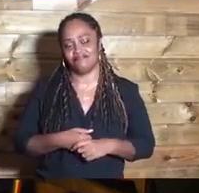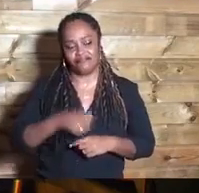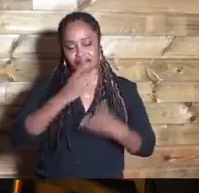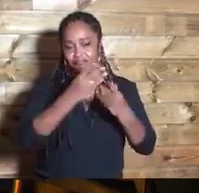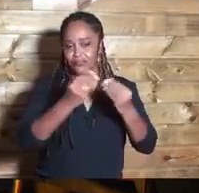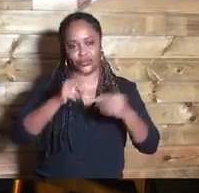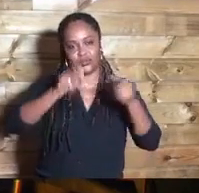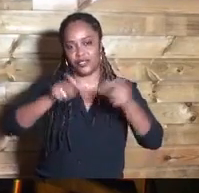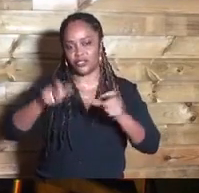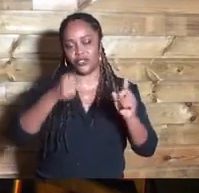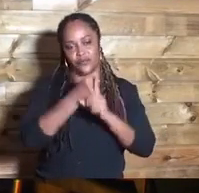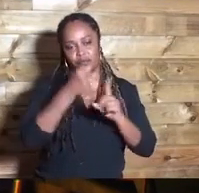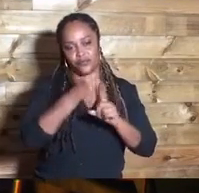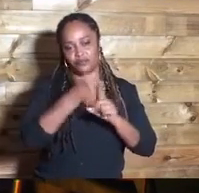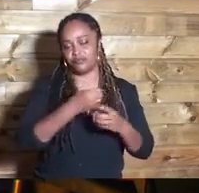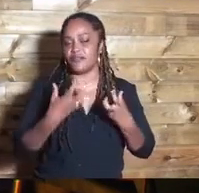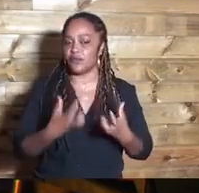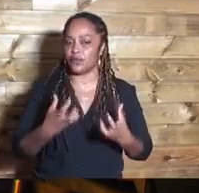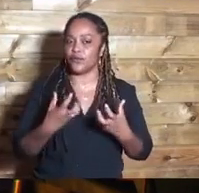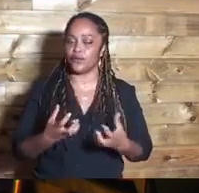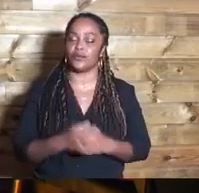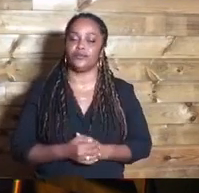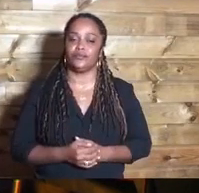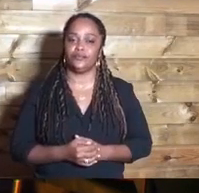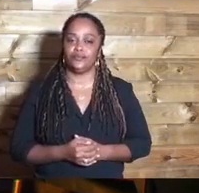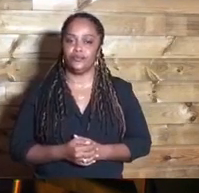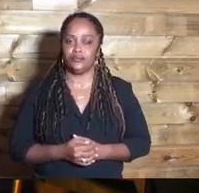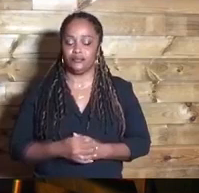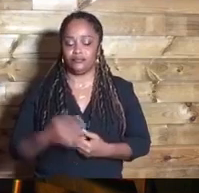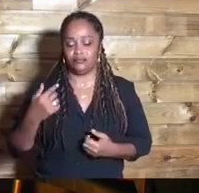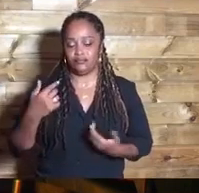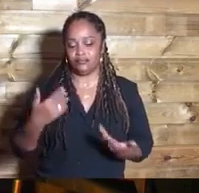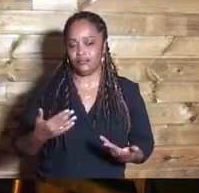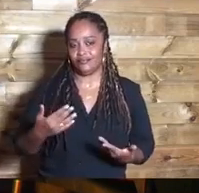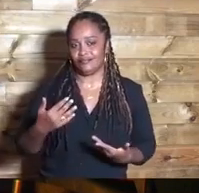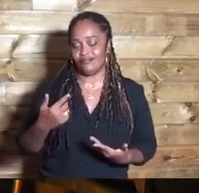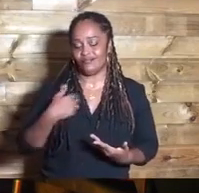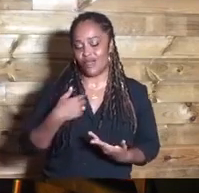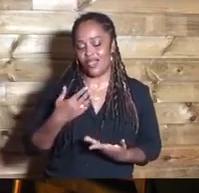Et au moment où on a parlé moins apathique, Joël aussi,